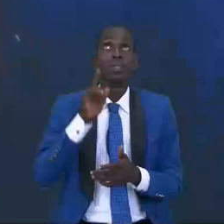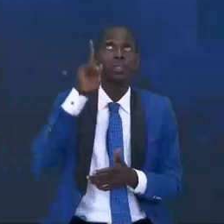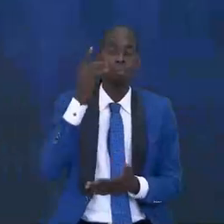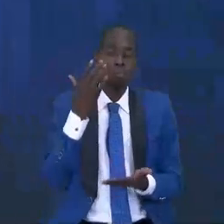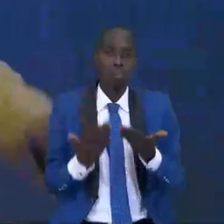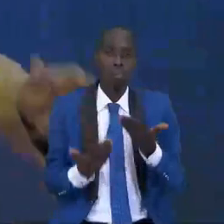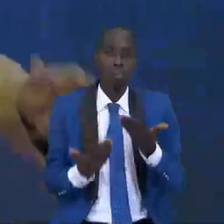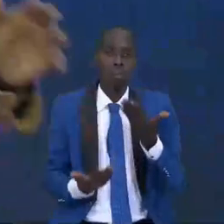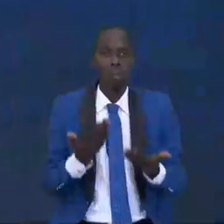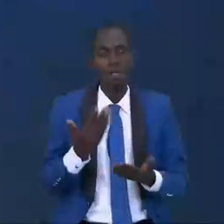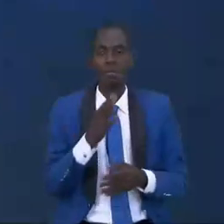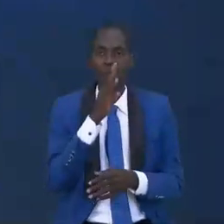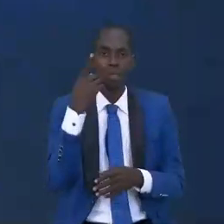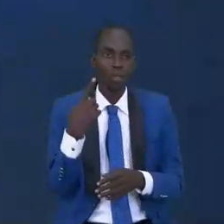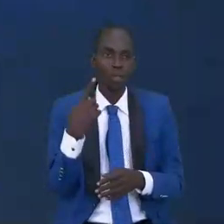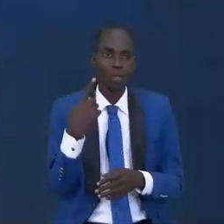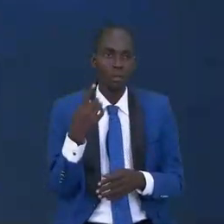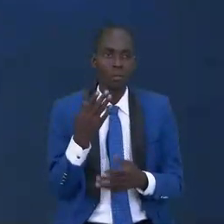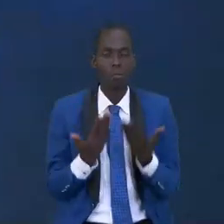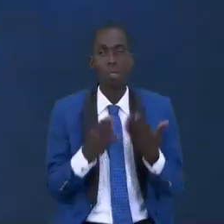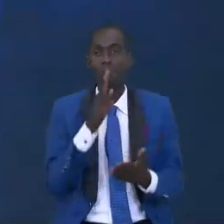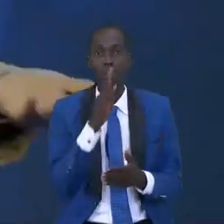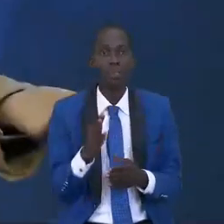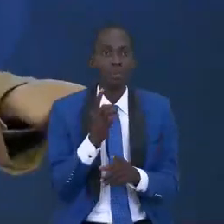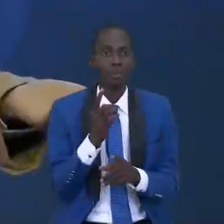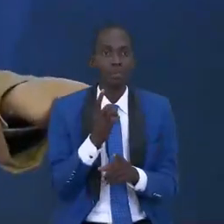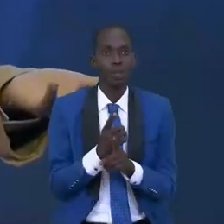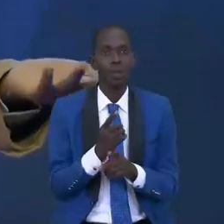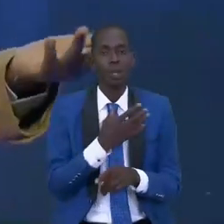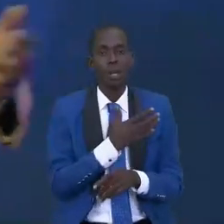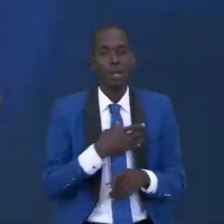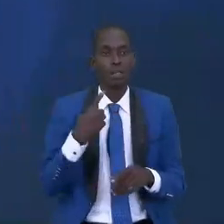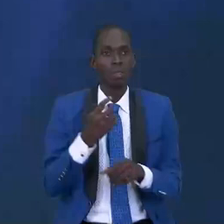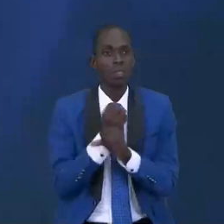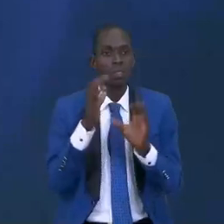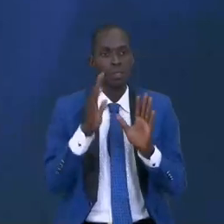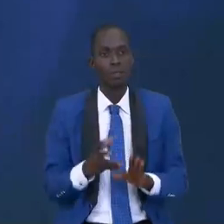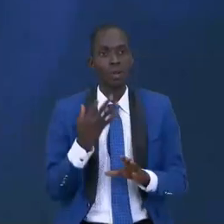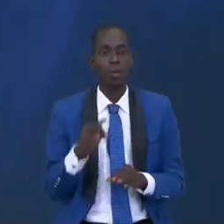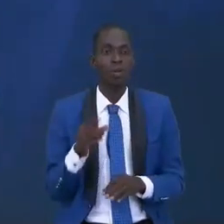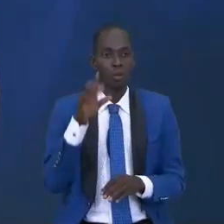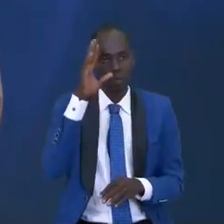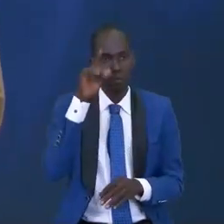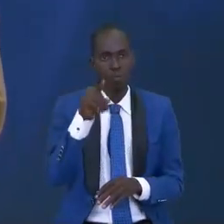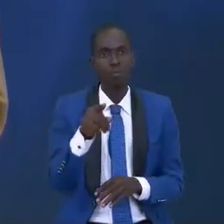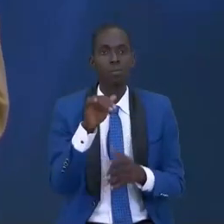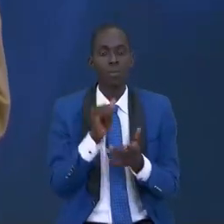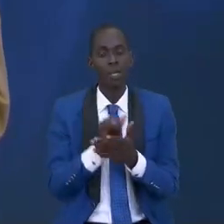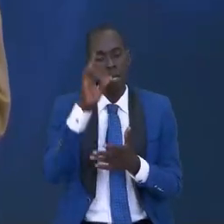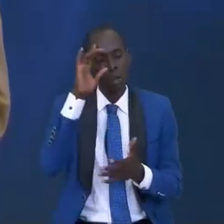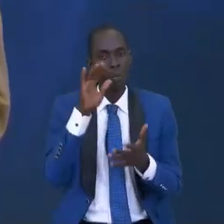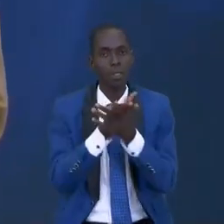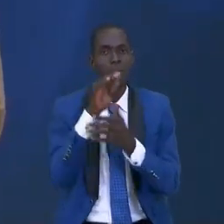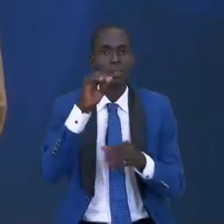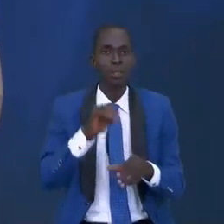de manière à être juste tout en justifiant celui qui a la foi